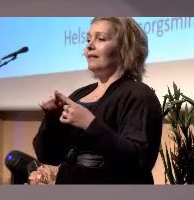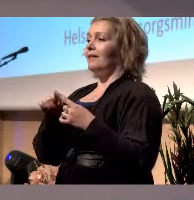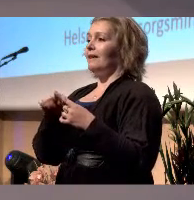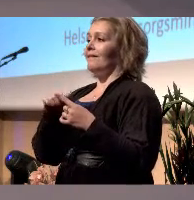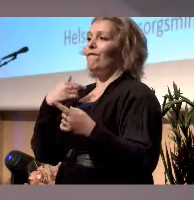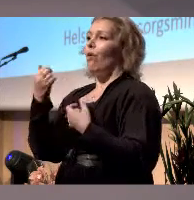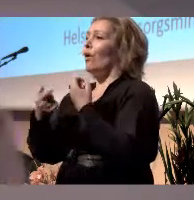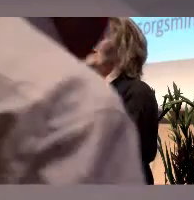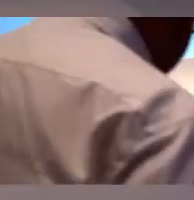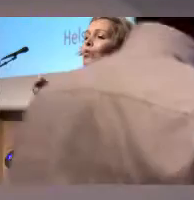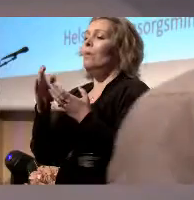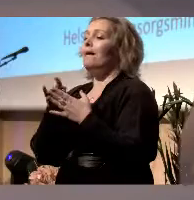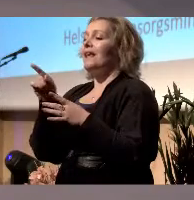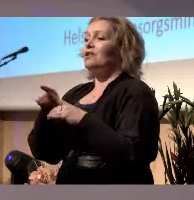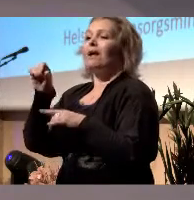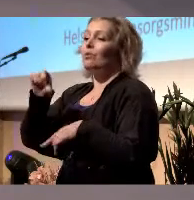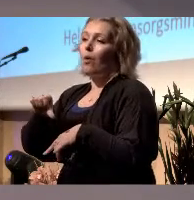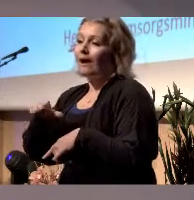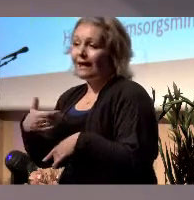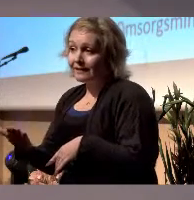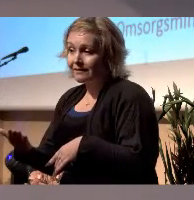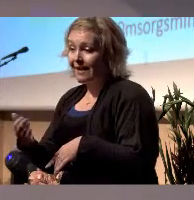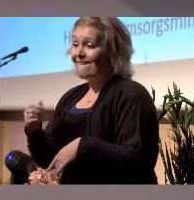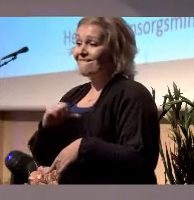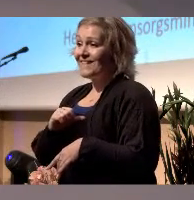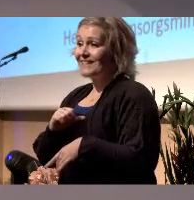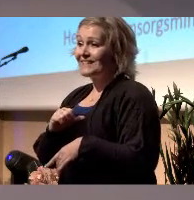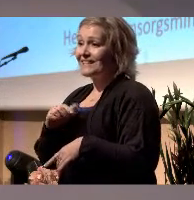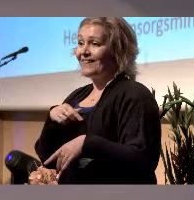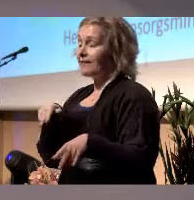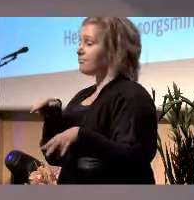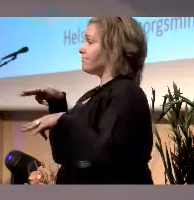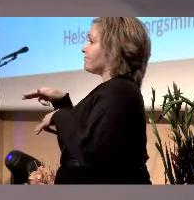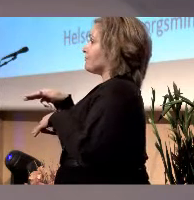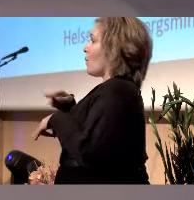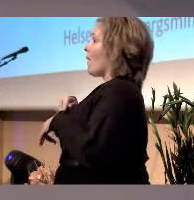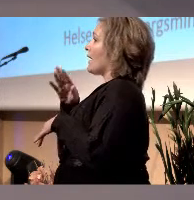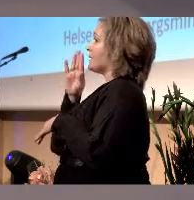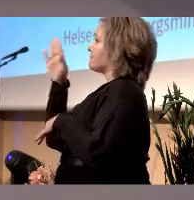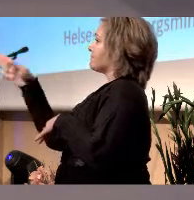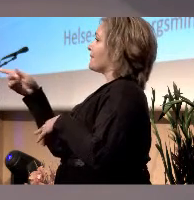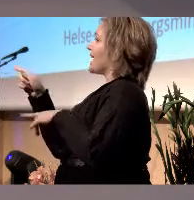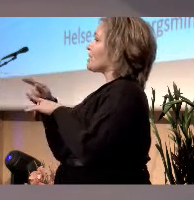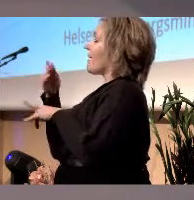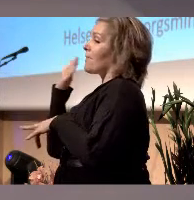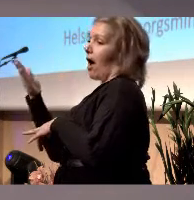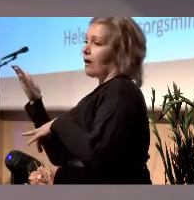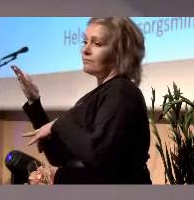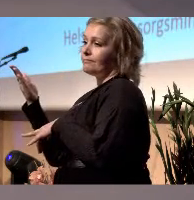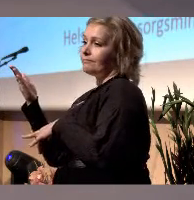ikke gjort noe med det som er dårlig hvis vi snur oss vekk og bare peker på det som er bra.